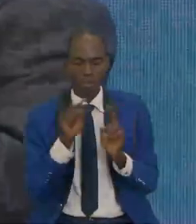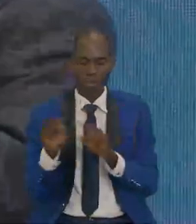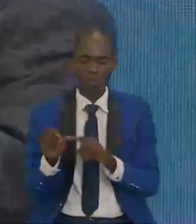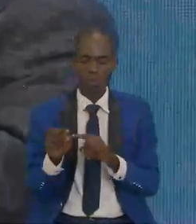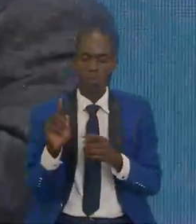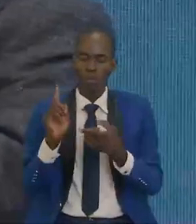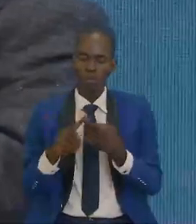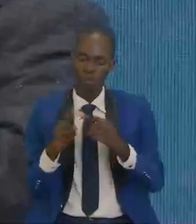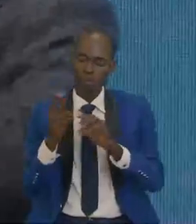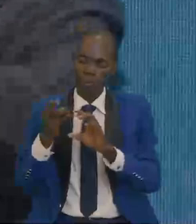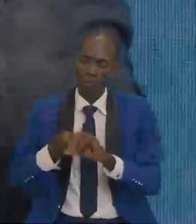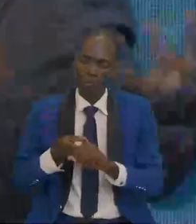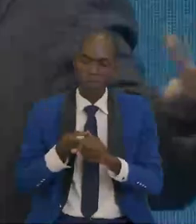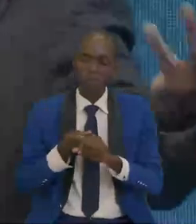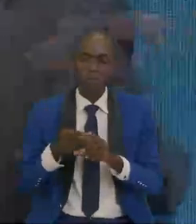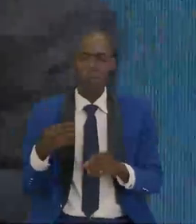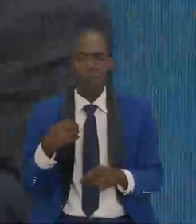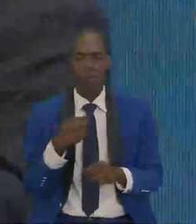recevoir. Nous sommes venus